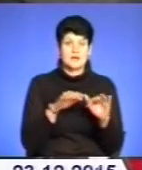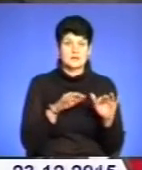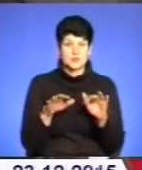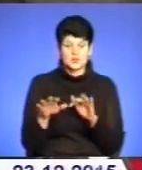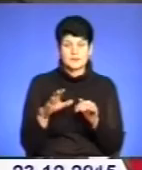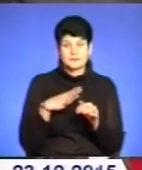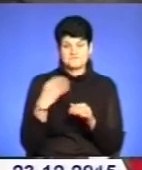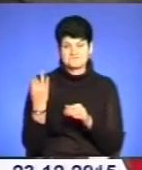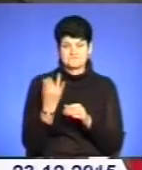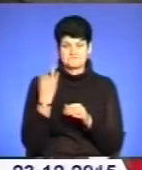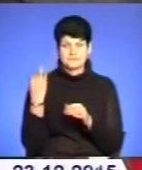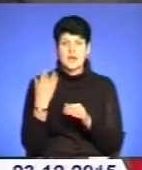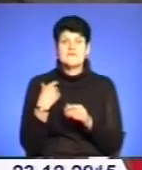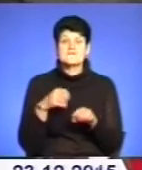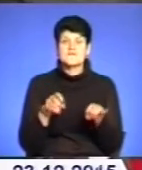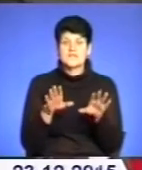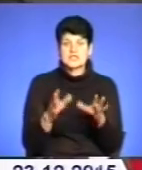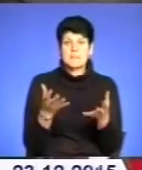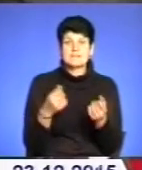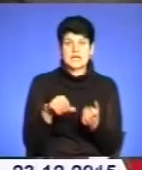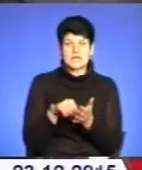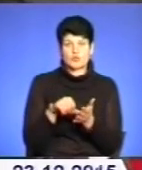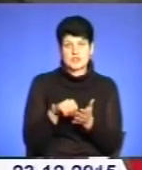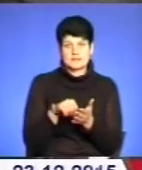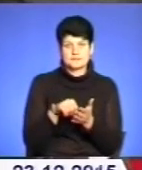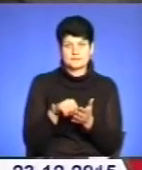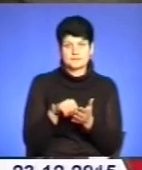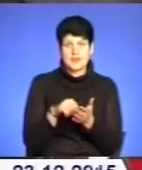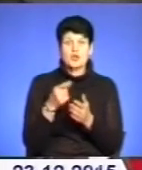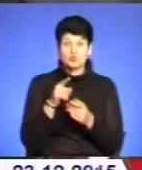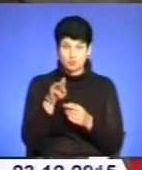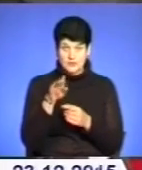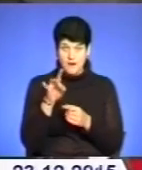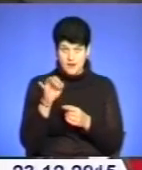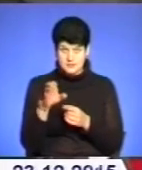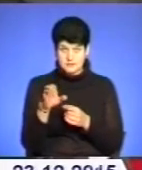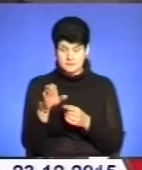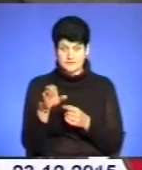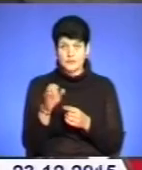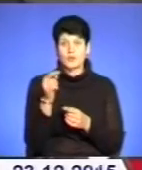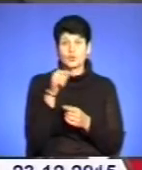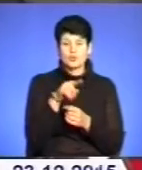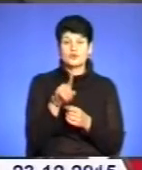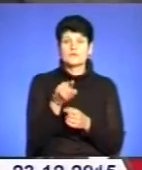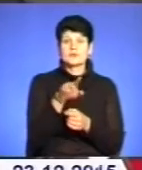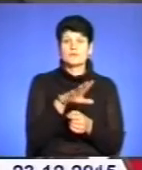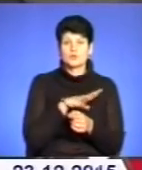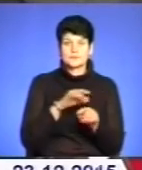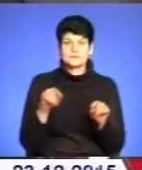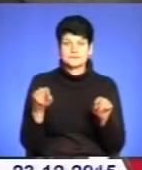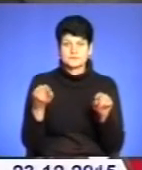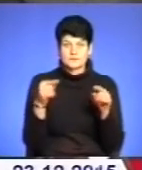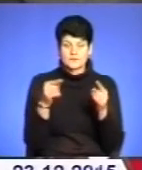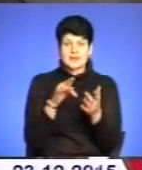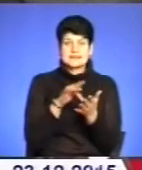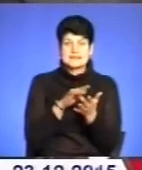ну, зацікавилася і вирішила прийняти участь. Чому Тарас? Тому що він був один з засновників